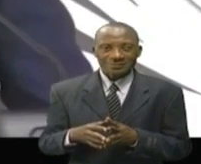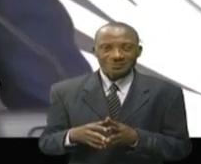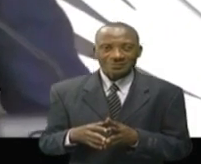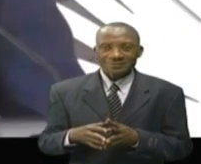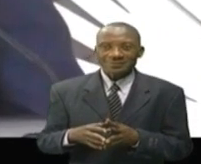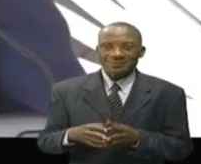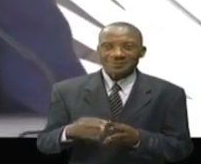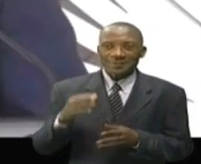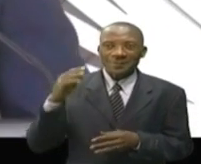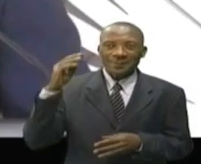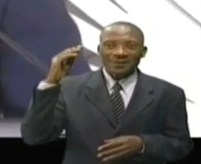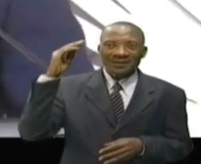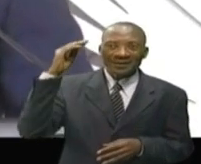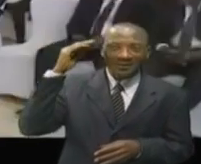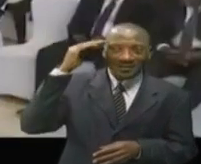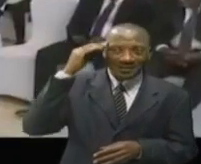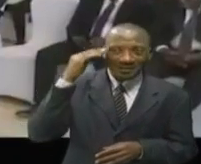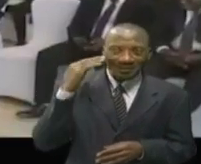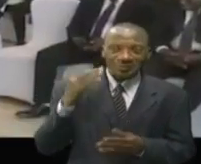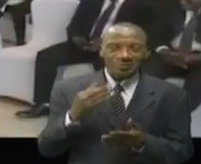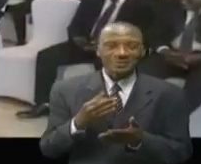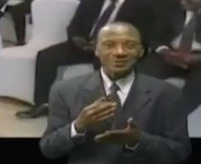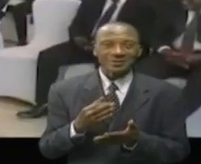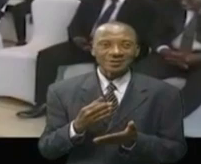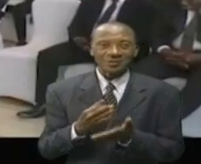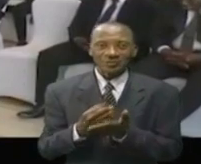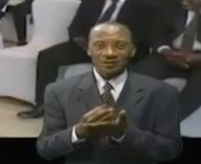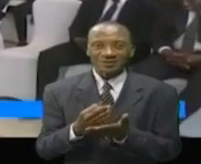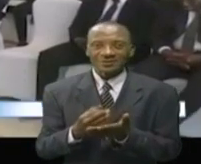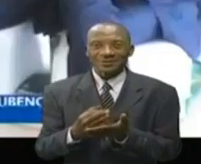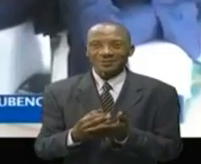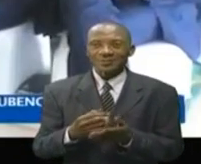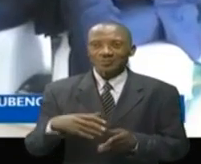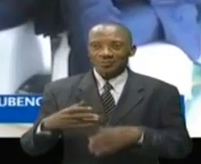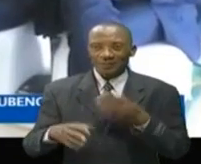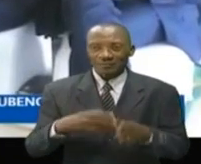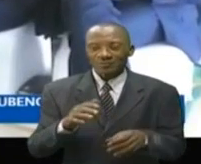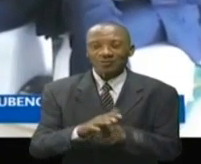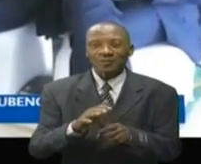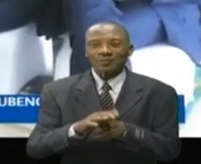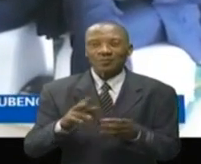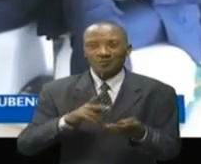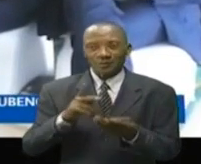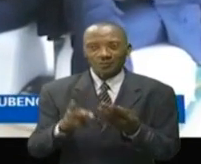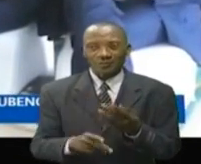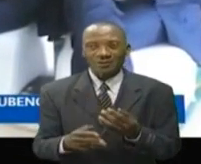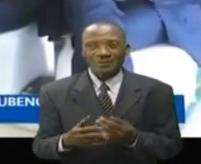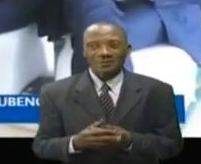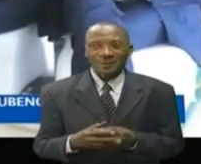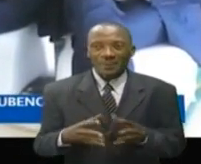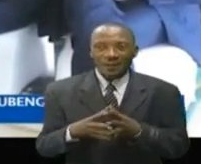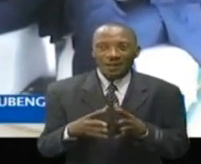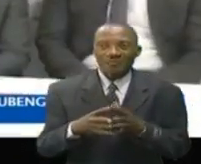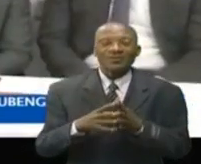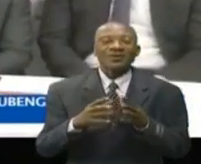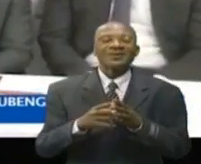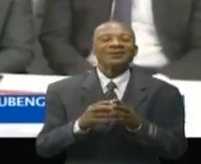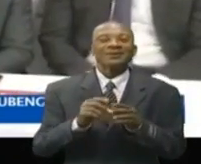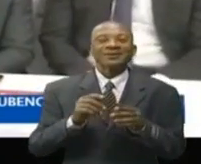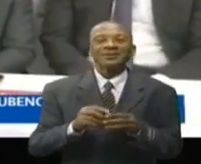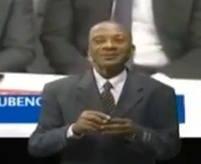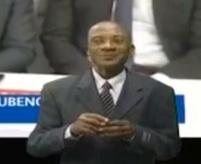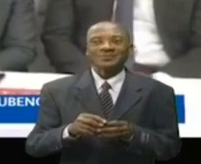de pallier faible taux d'exécution du projet. Il a en outre préconisé la mise au pied d'un plan d'action pour